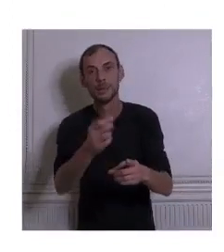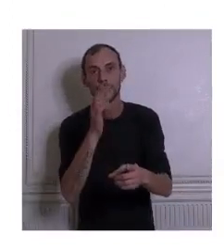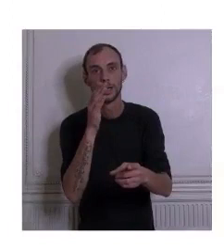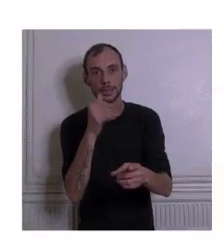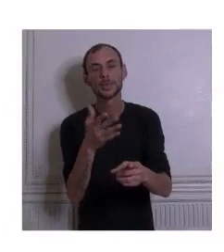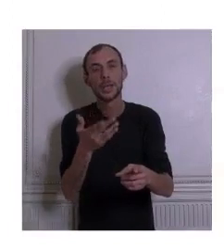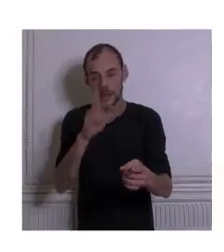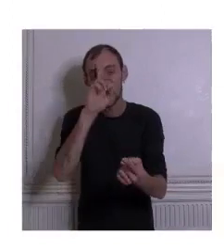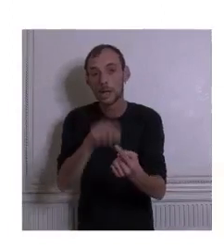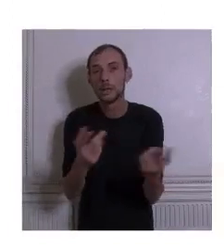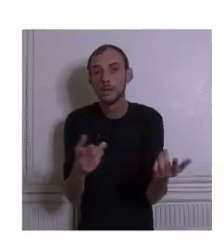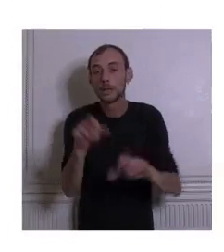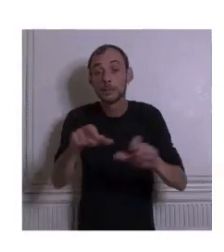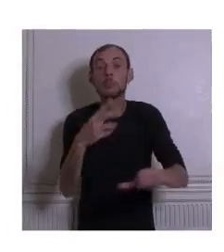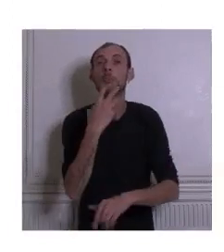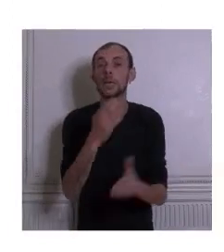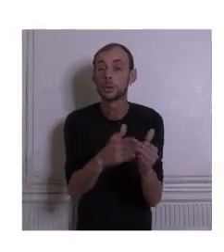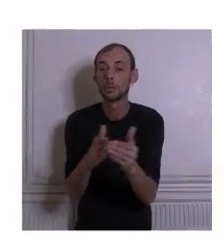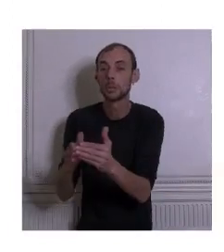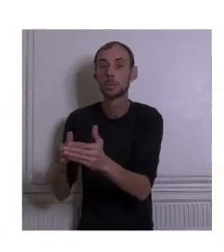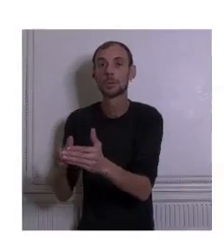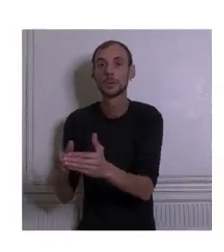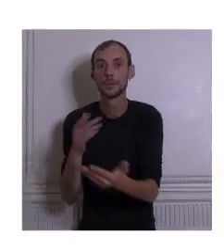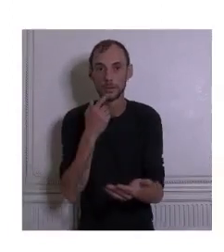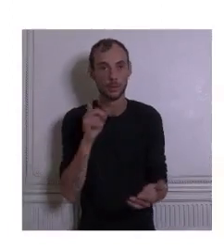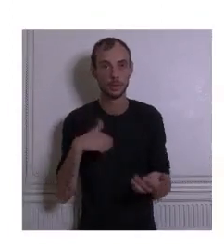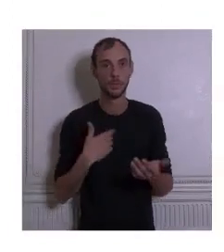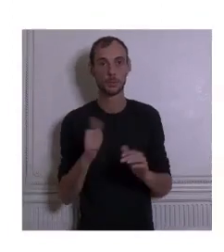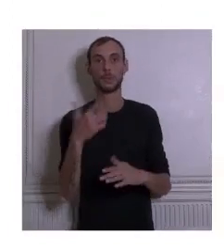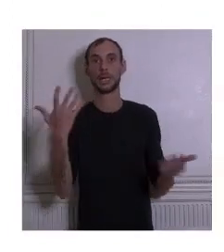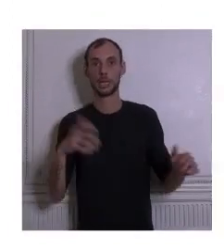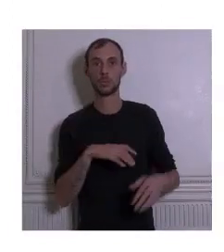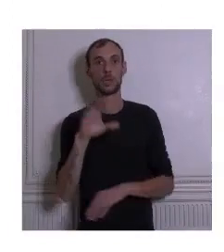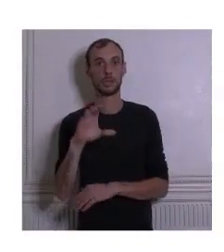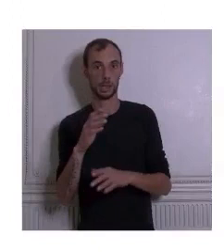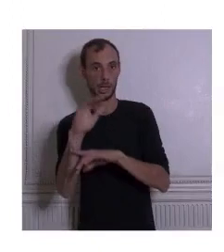plus-value. Sinon, je ne vois pas l'intérêt d'y souscrire.